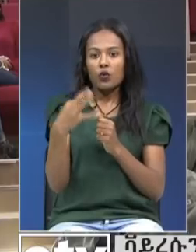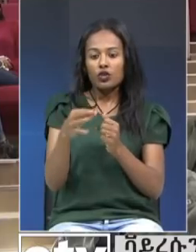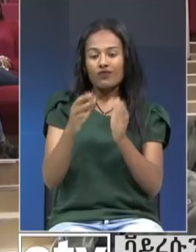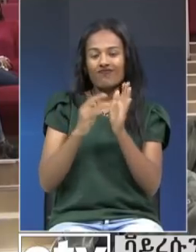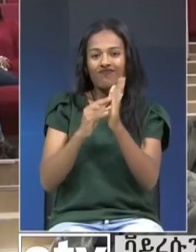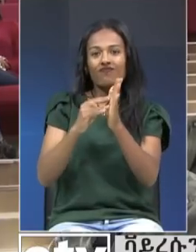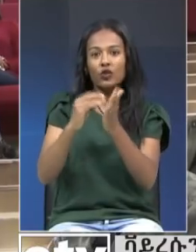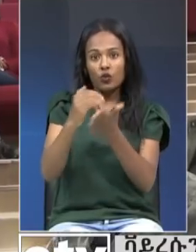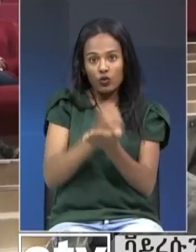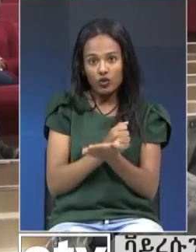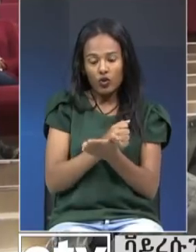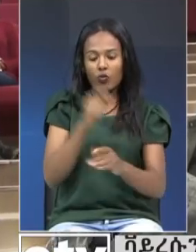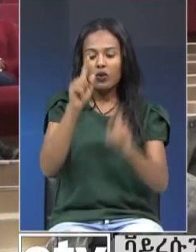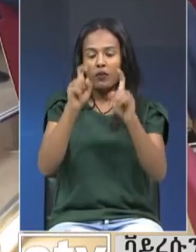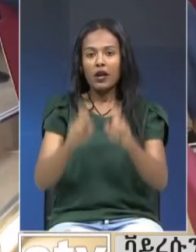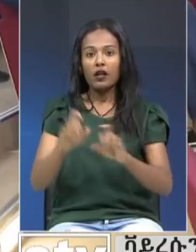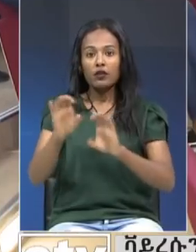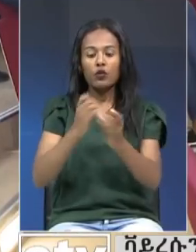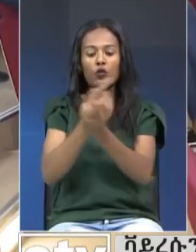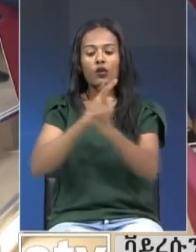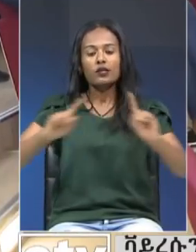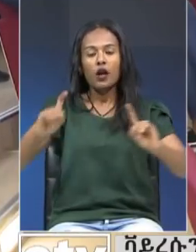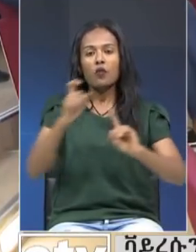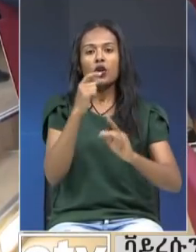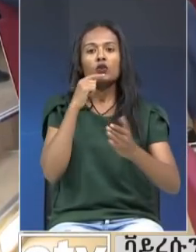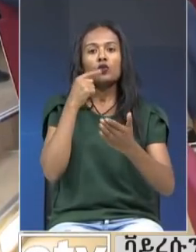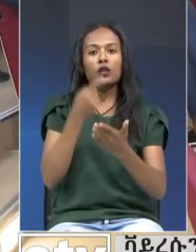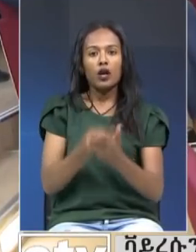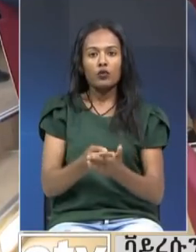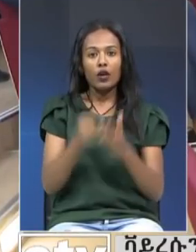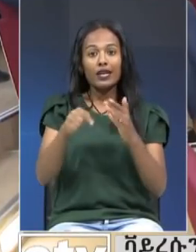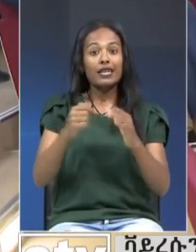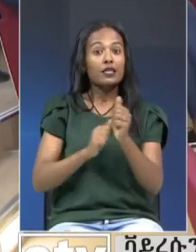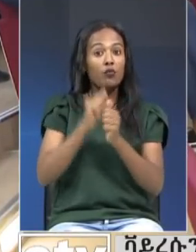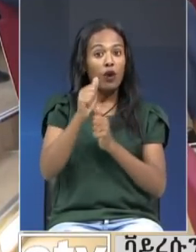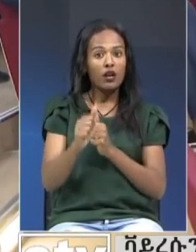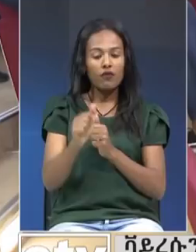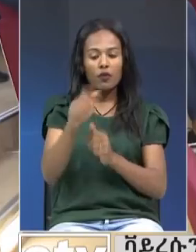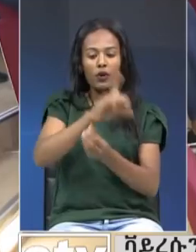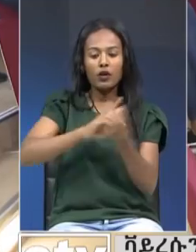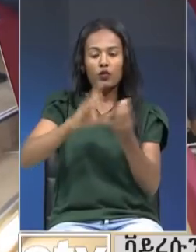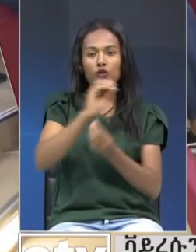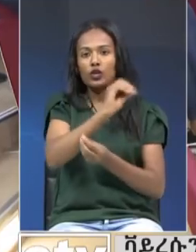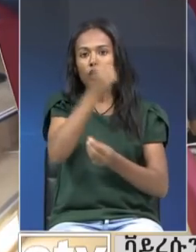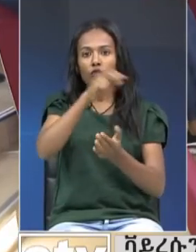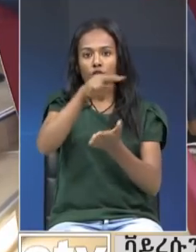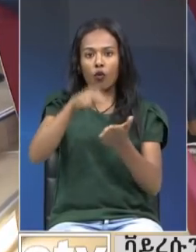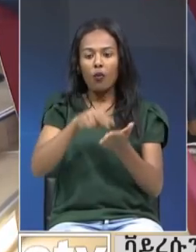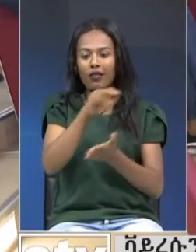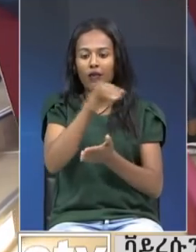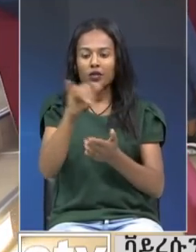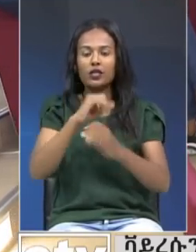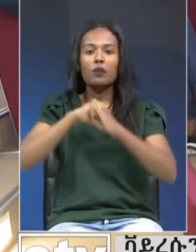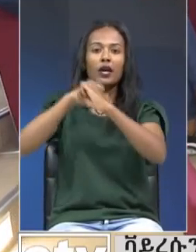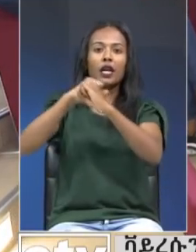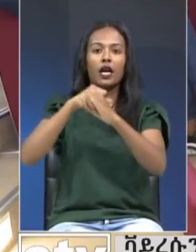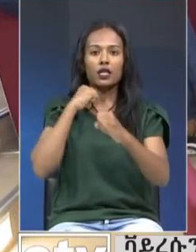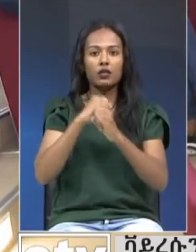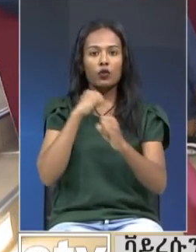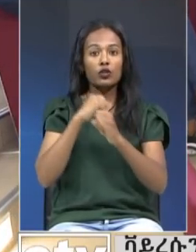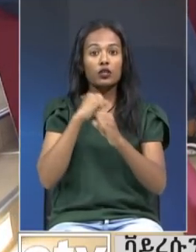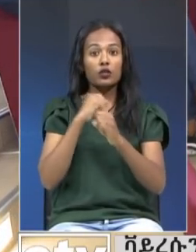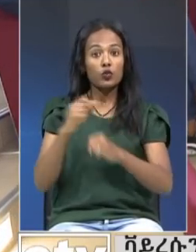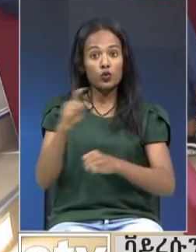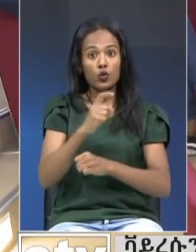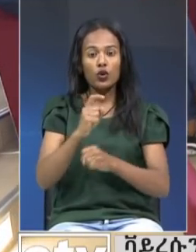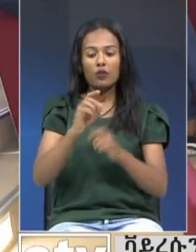ተወስደው ምርመራዎች ተደርጎላቸው ነጻ መሆናቸውም ተረጋግጧል። ከዚህም ባለፈም በክልሎችና ሌሎች ተቋማት ተመሳሳይ የመከላከል ስራዎች እየተከናወኑ